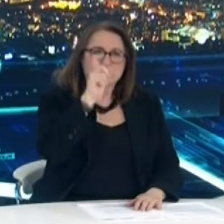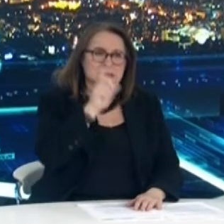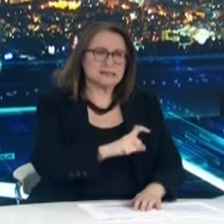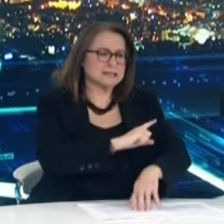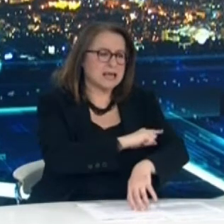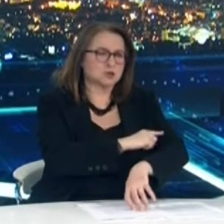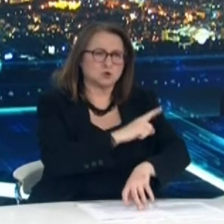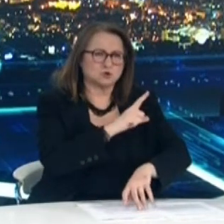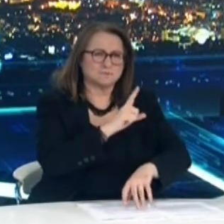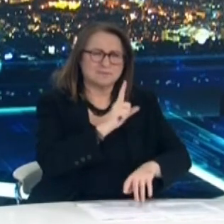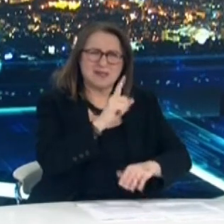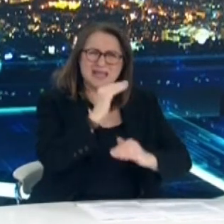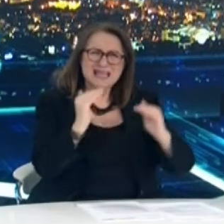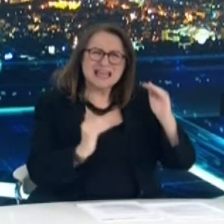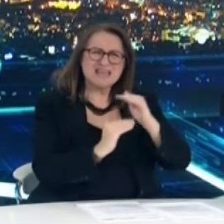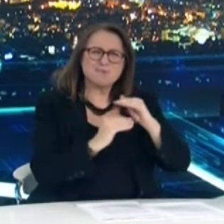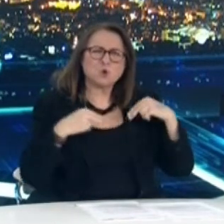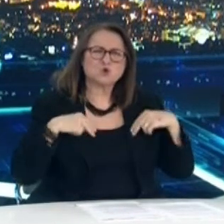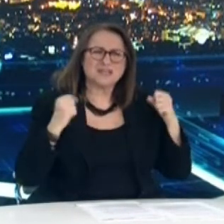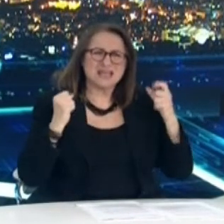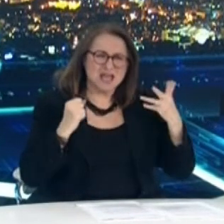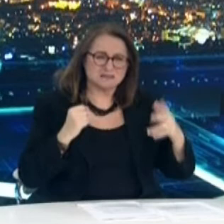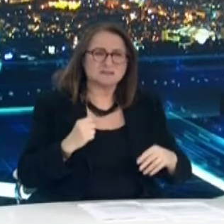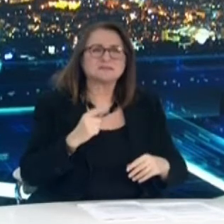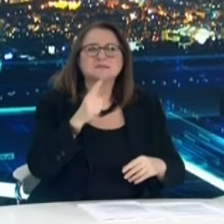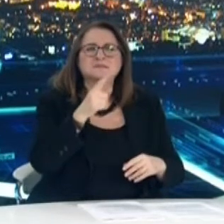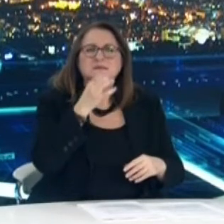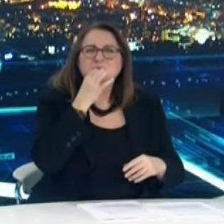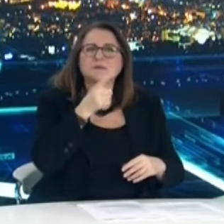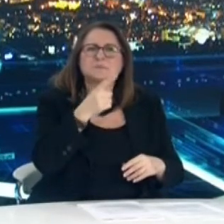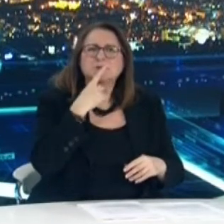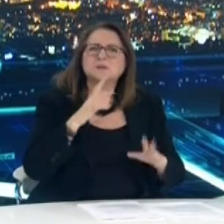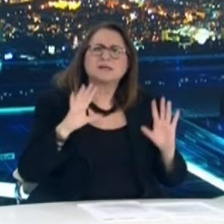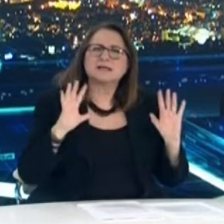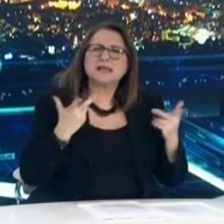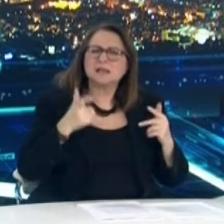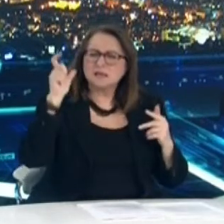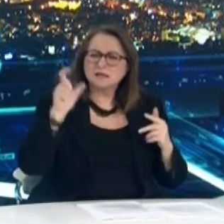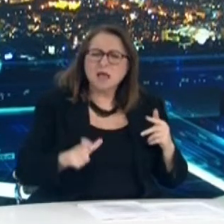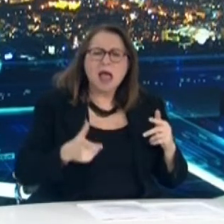Αττική? Και αν θέλετε ένα σχόλιο για την παρέτηση του κυρίου Ανίδη από διευθυντή του παθολογικού